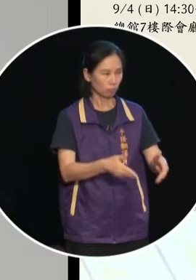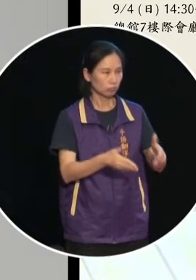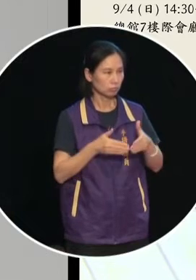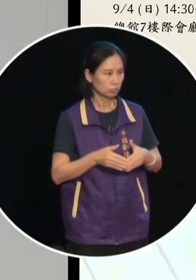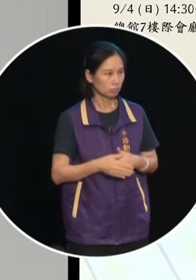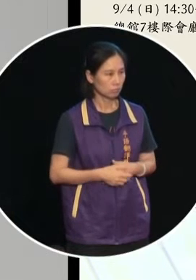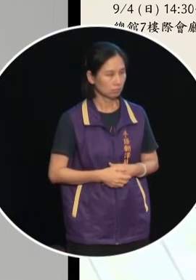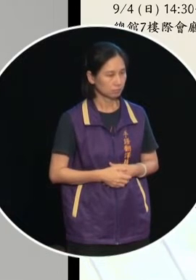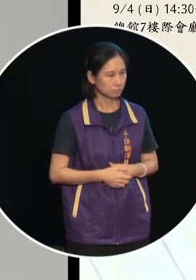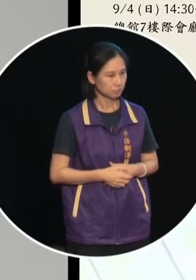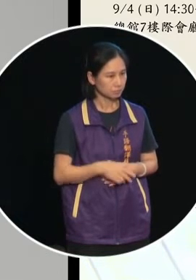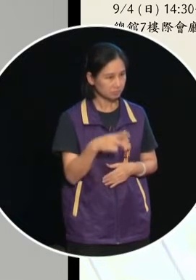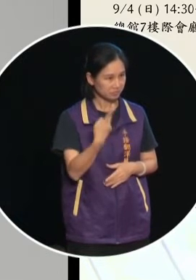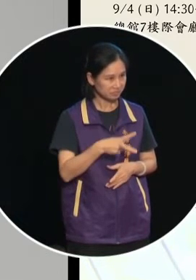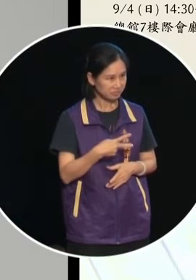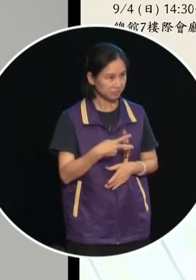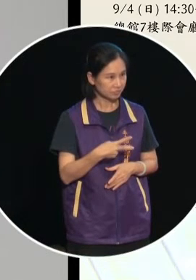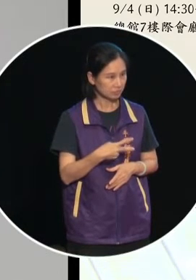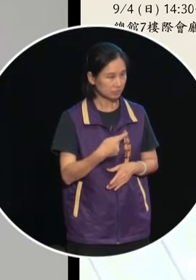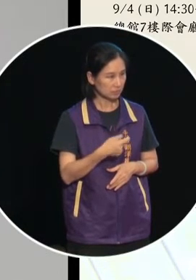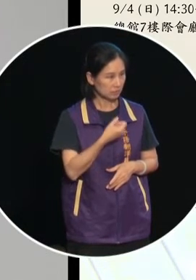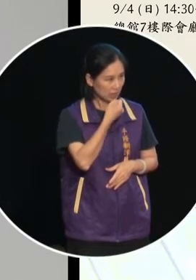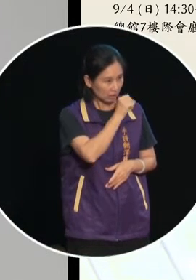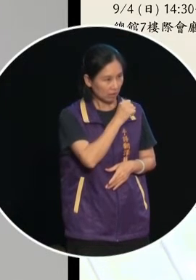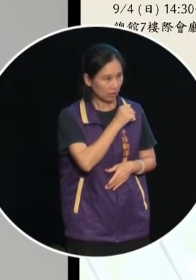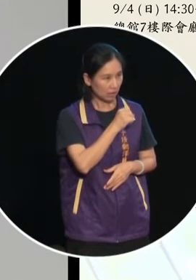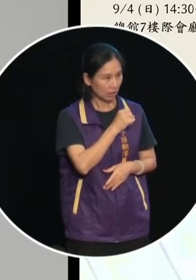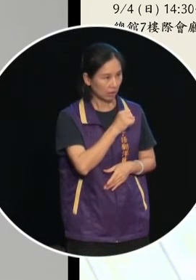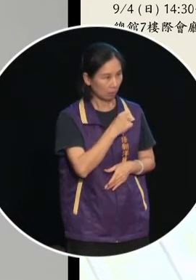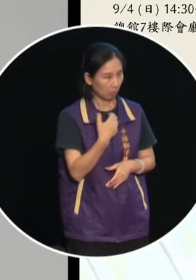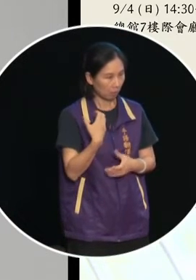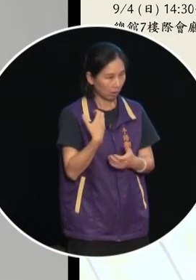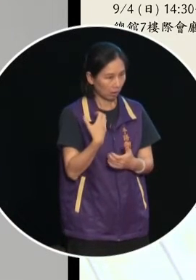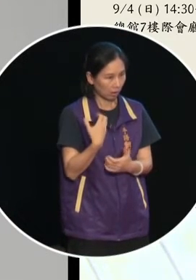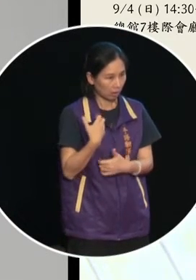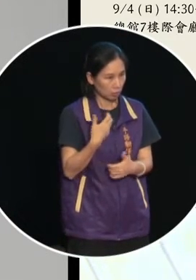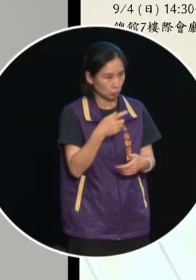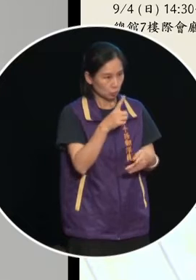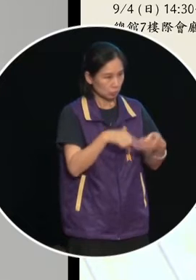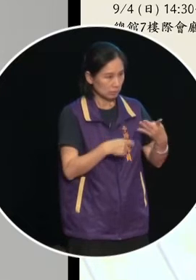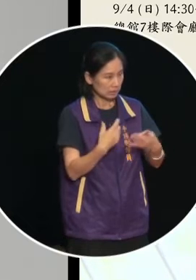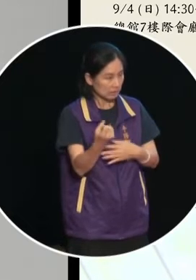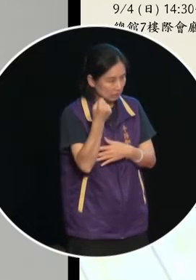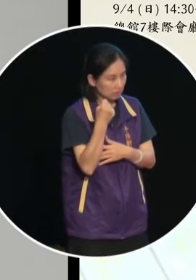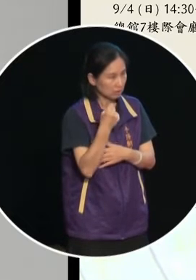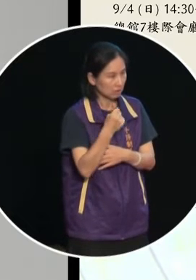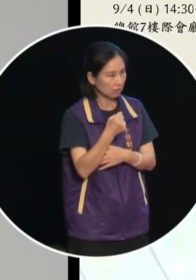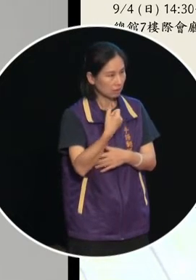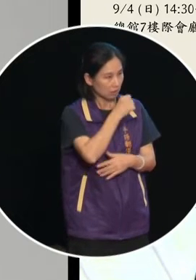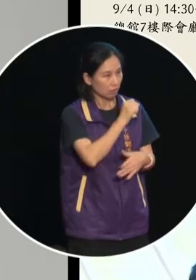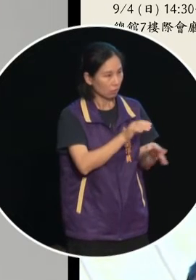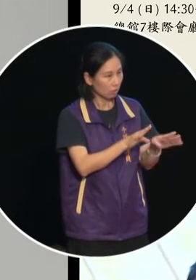那么加上台湾本身的军事力量，虽然是由台湾也开始